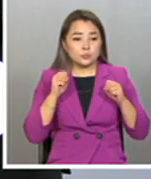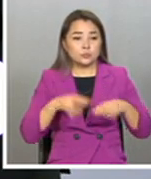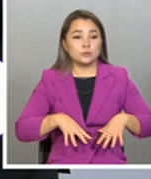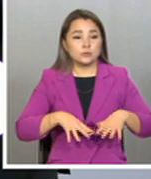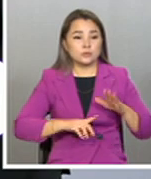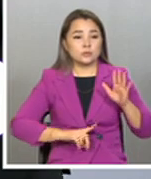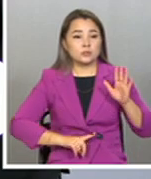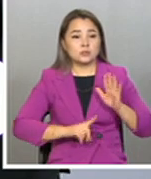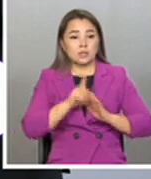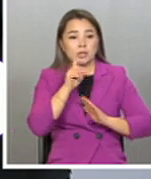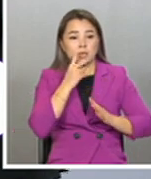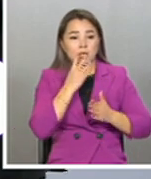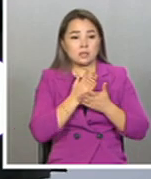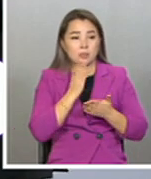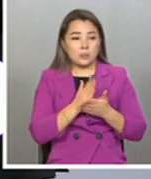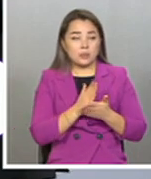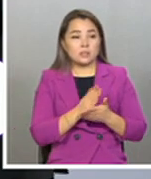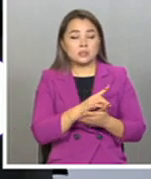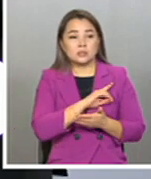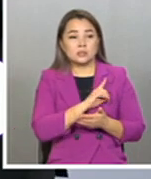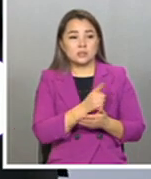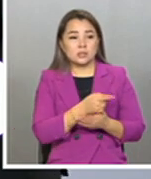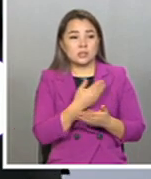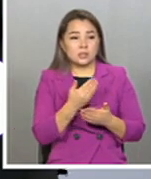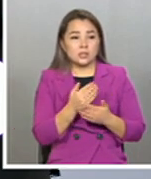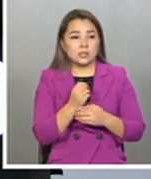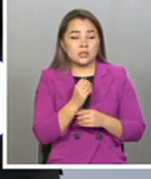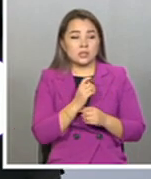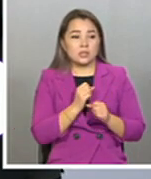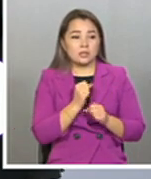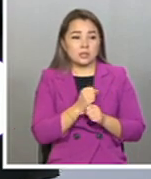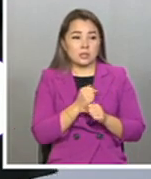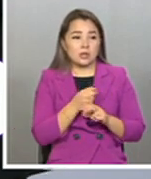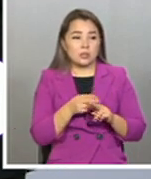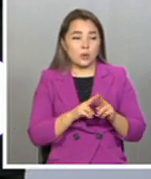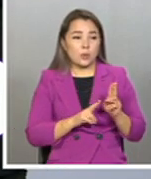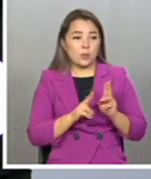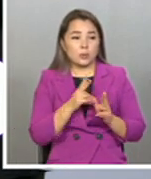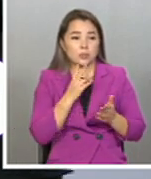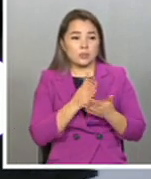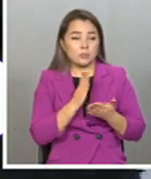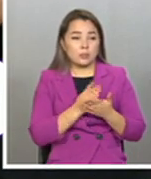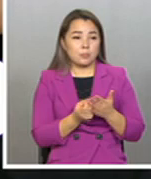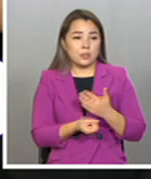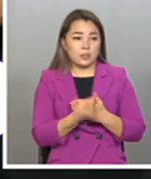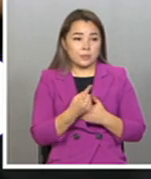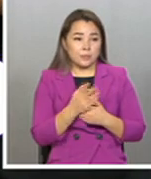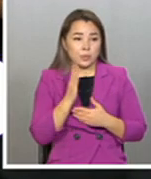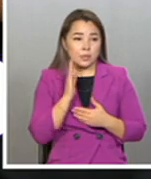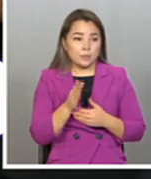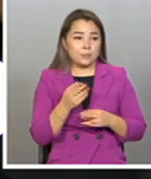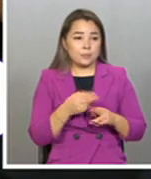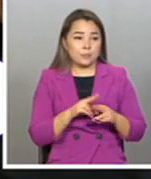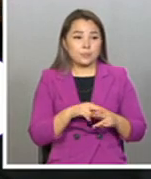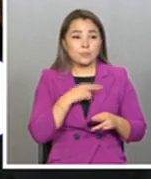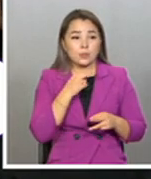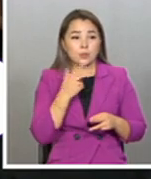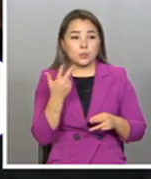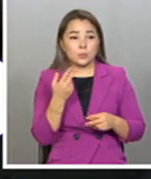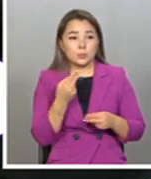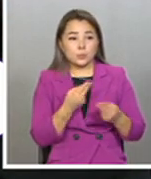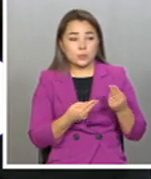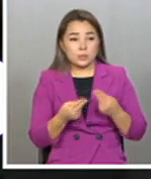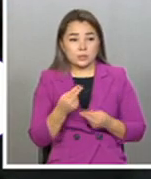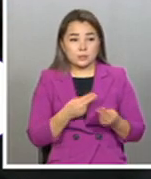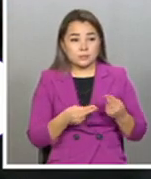қозғалтқышты реактивті қозғалыс пайда болады. Енді назарларыңызды үшінші суретке аударатын